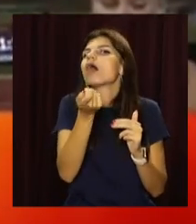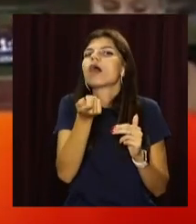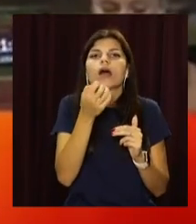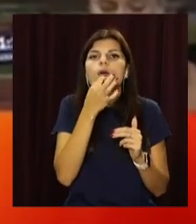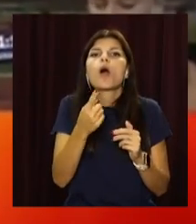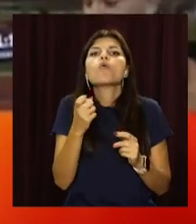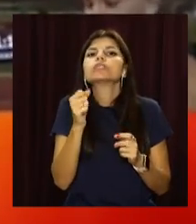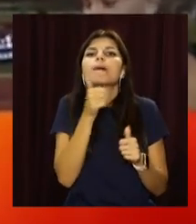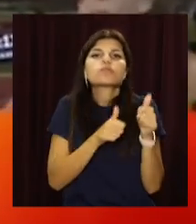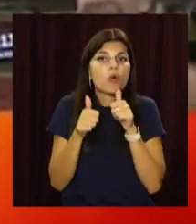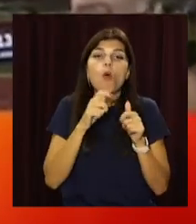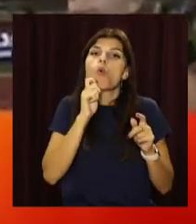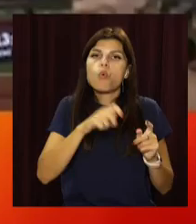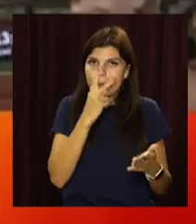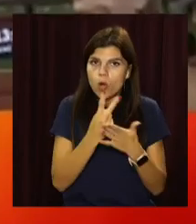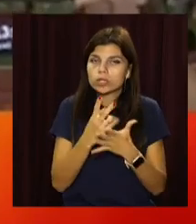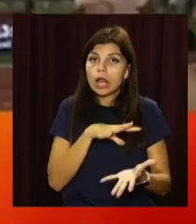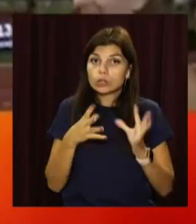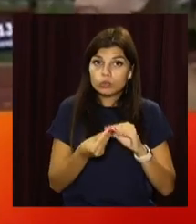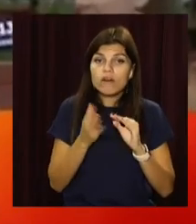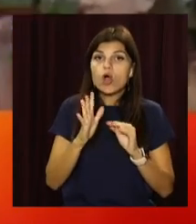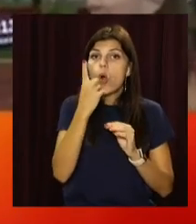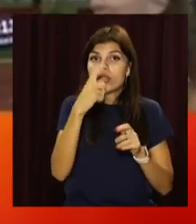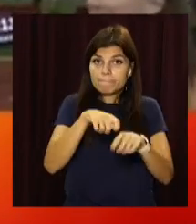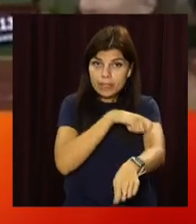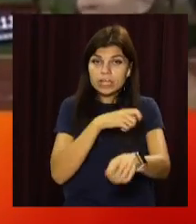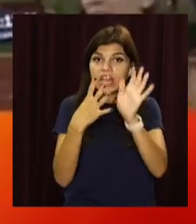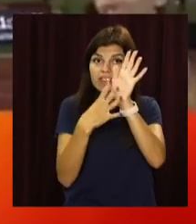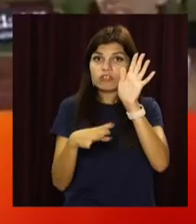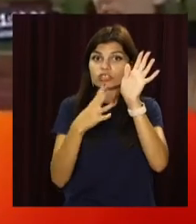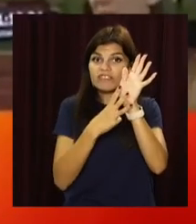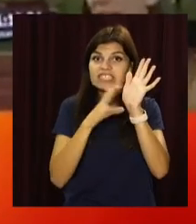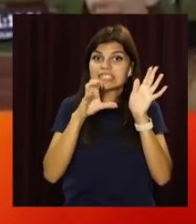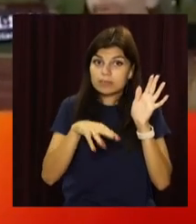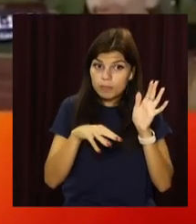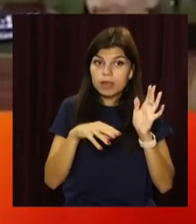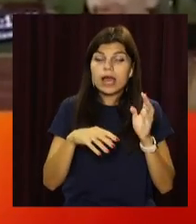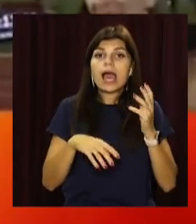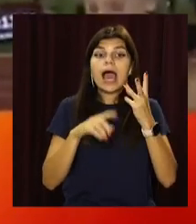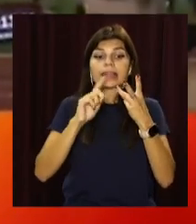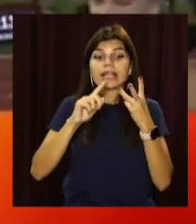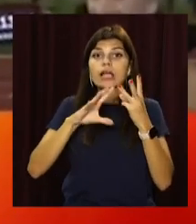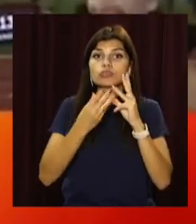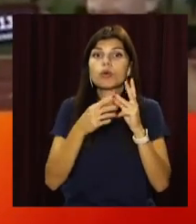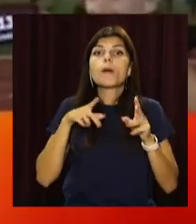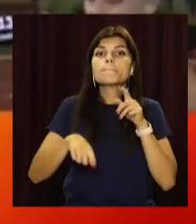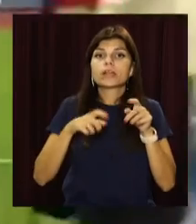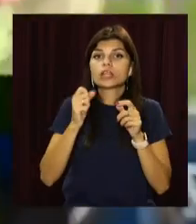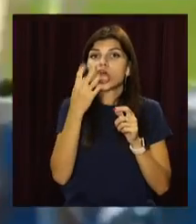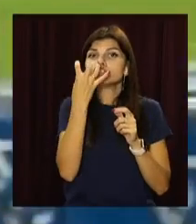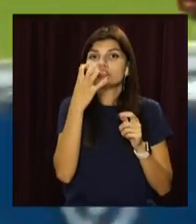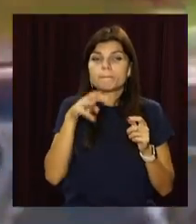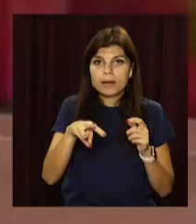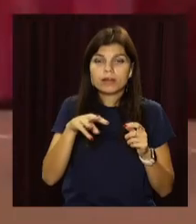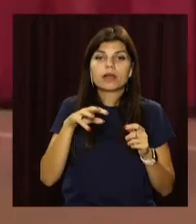кількістю спроб. Українка показала результат в 1 метр 98 сантиметрів. Третій результат у бігу на